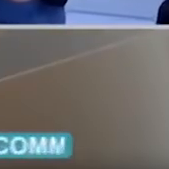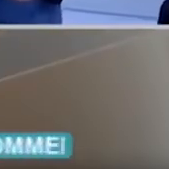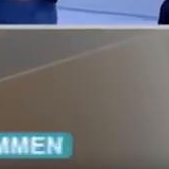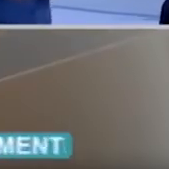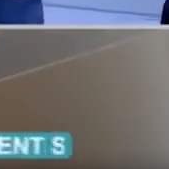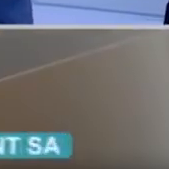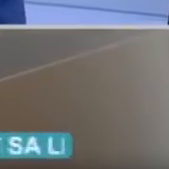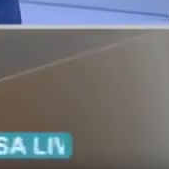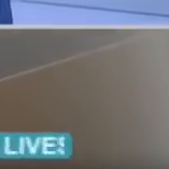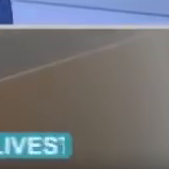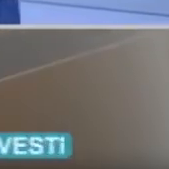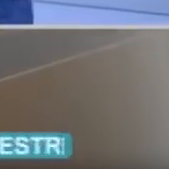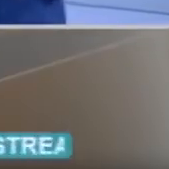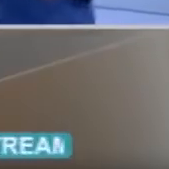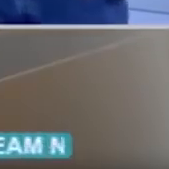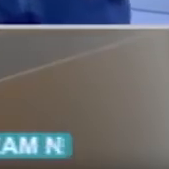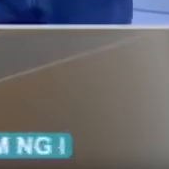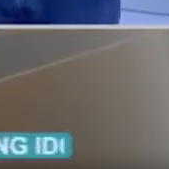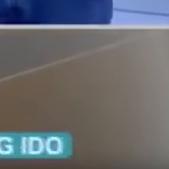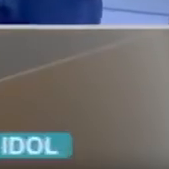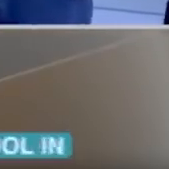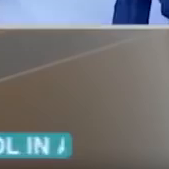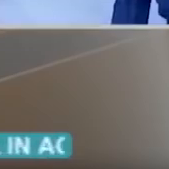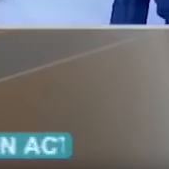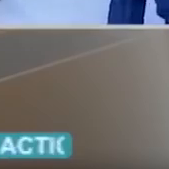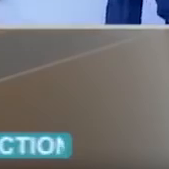siyempre kay UK tsaka UK.